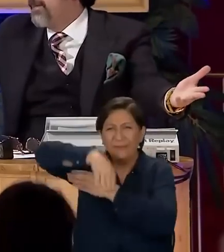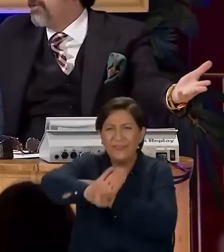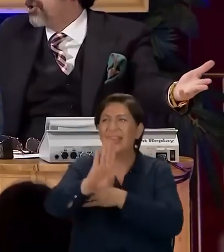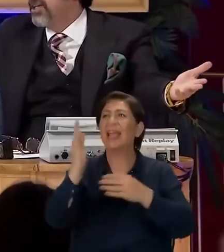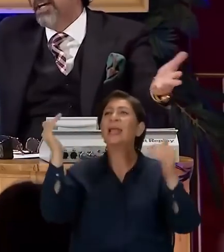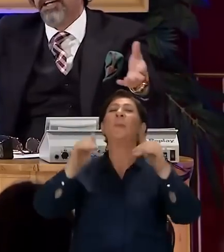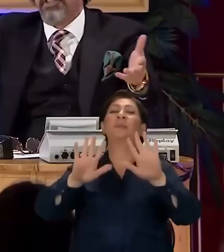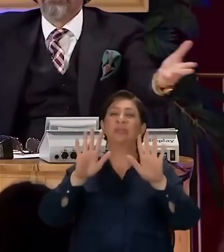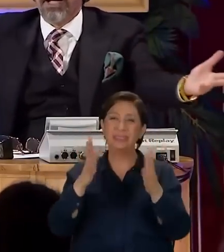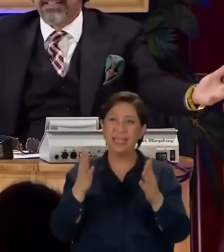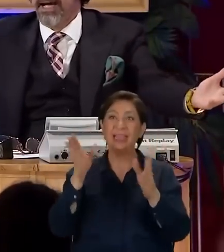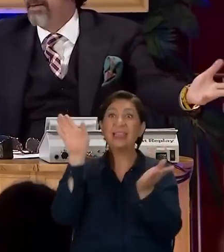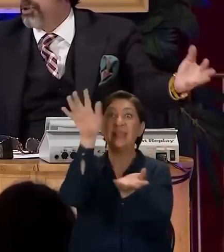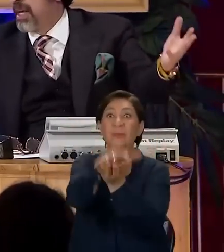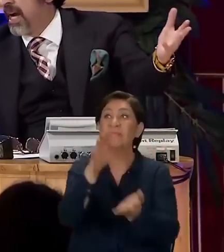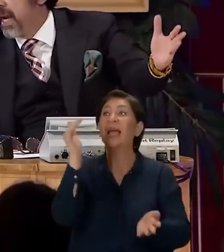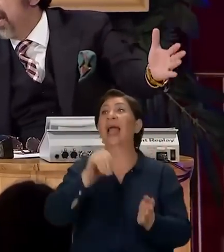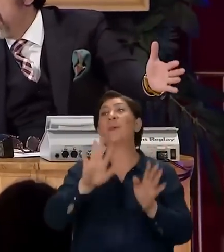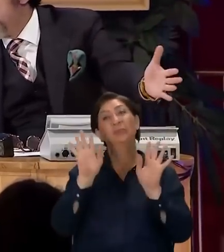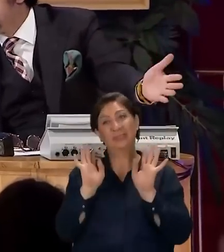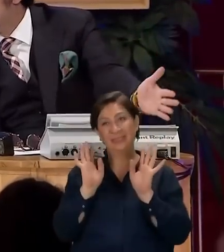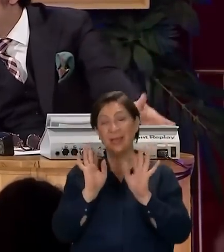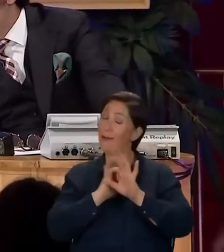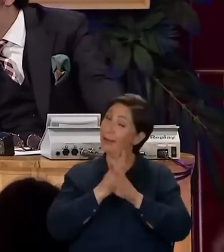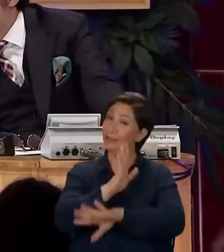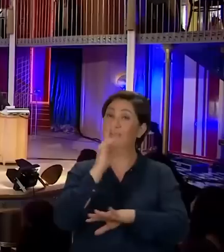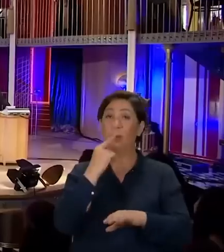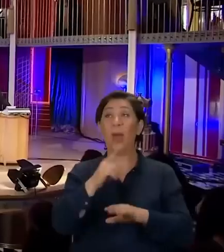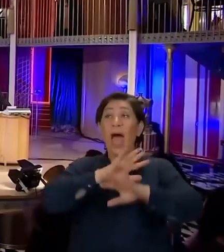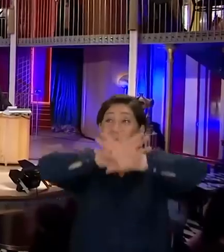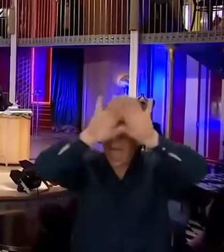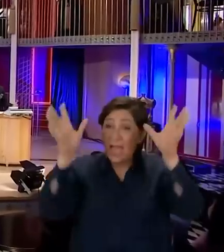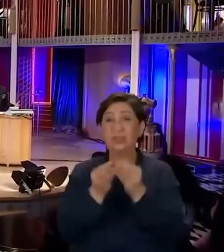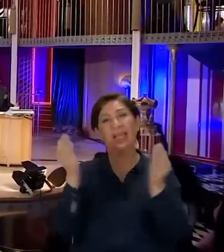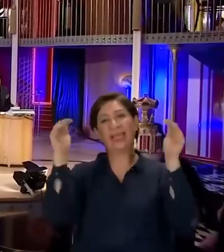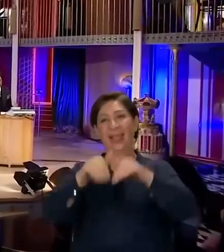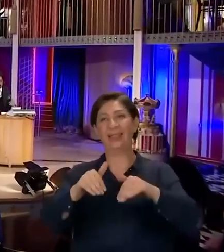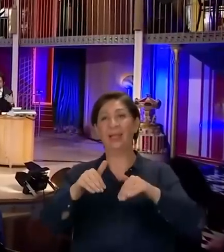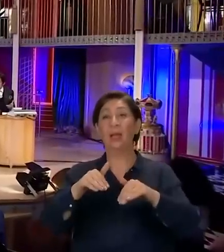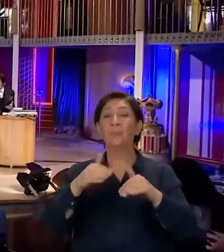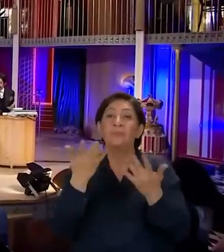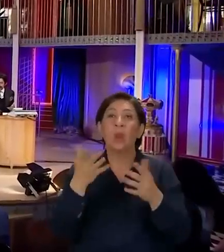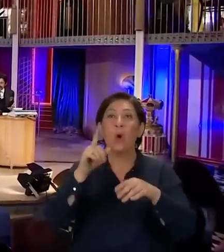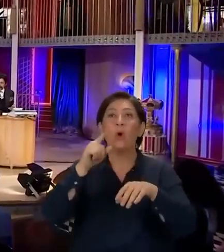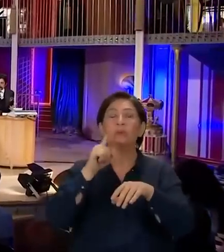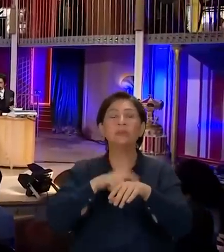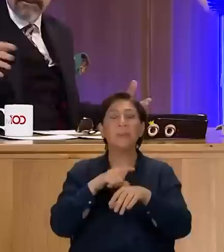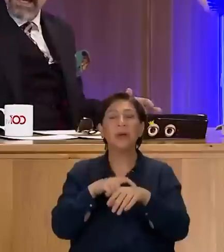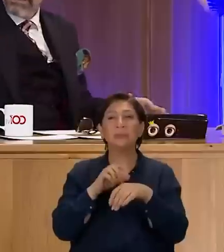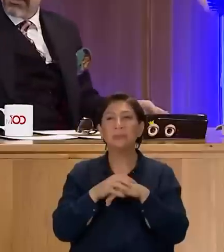falan gelmemiştir. Ya da timsah gelmemiştir yani. Hakikaten. Her şey geldi. Tabii o zaman yani bunun şeyi